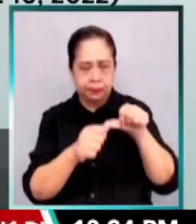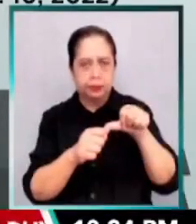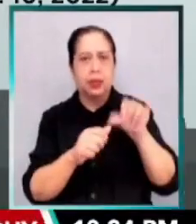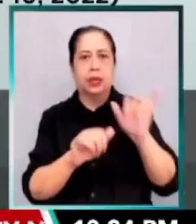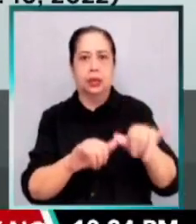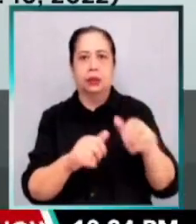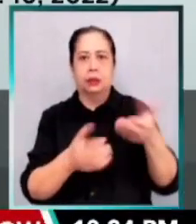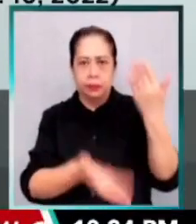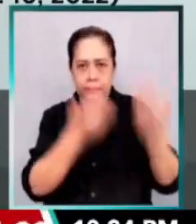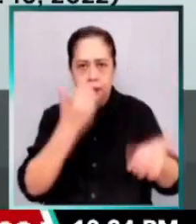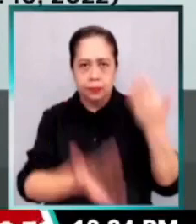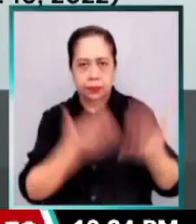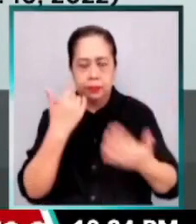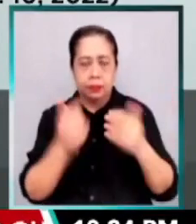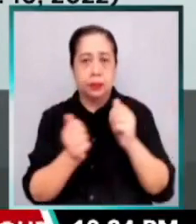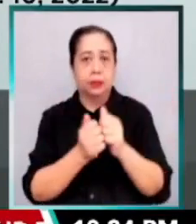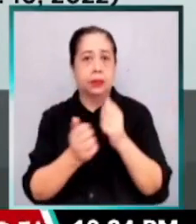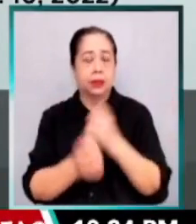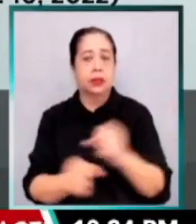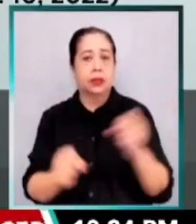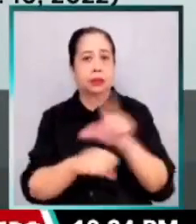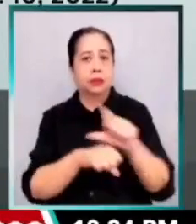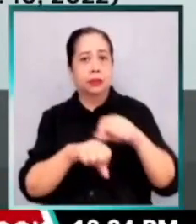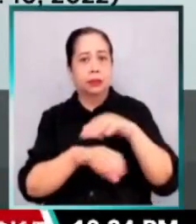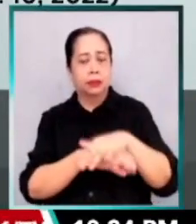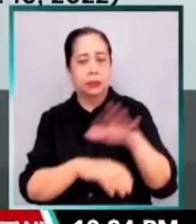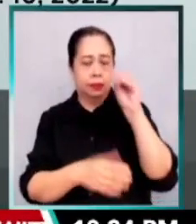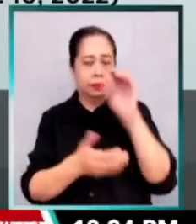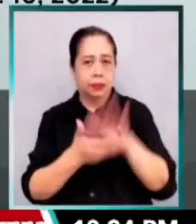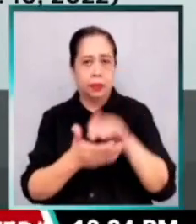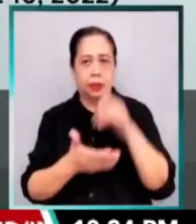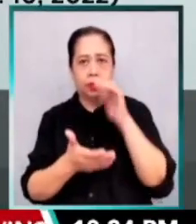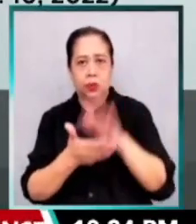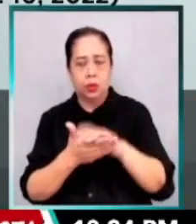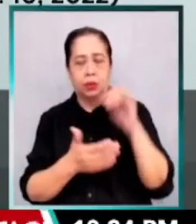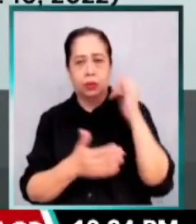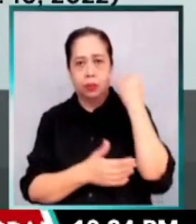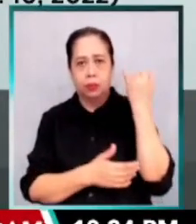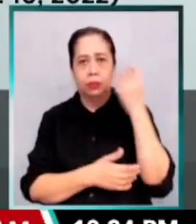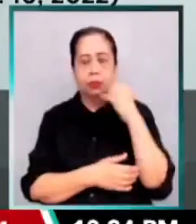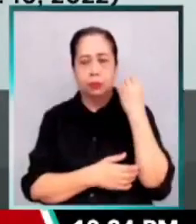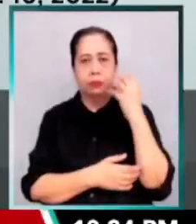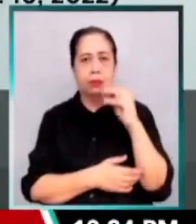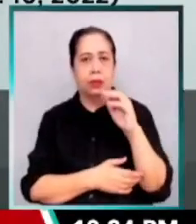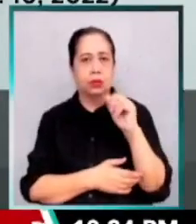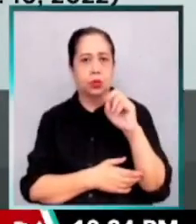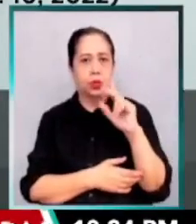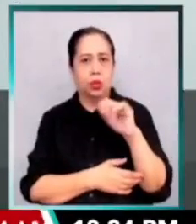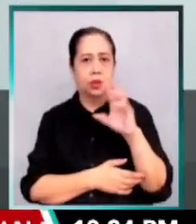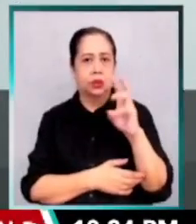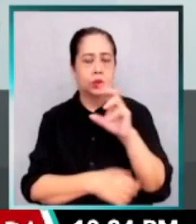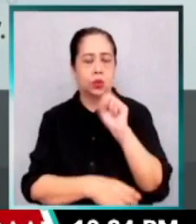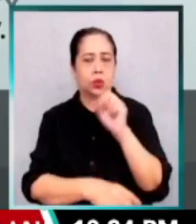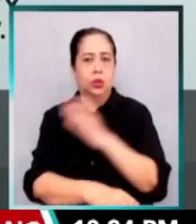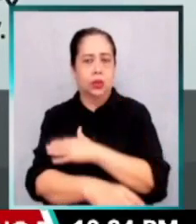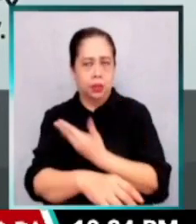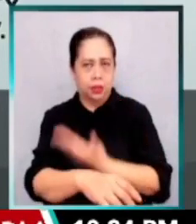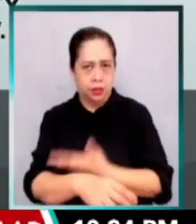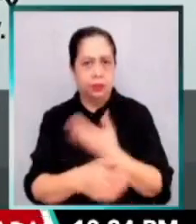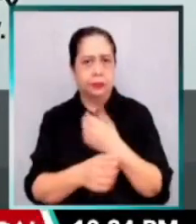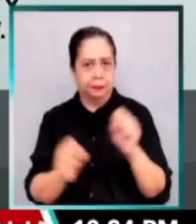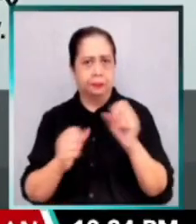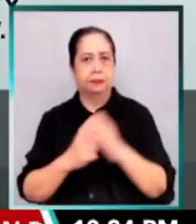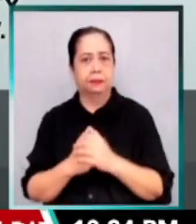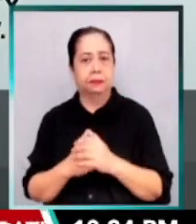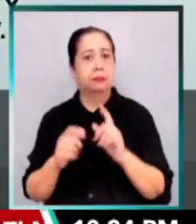Kabilang sa mga nakaligtas sa landslide ang mag-asawang Juhaymen at Joan Masukat at ang 6 na taong gulang nilang anak. Pero